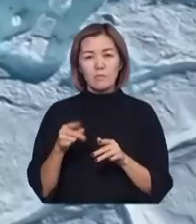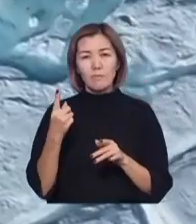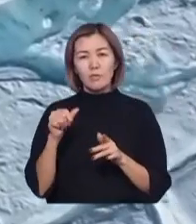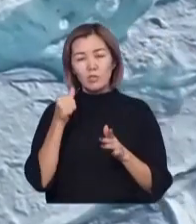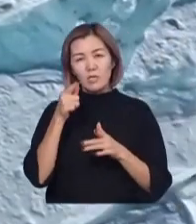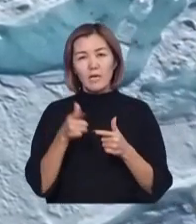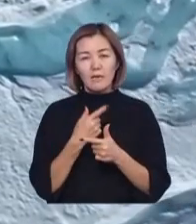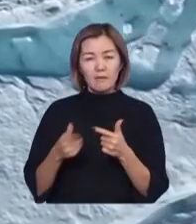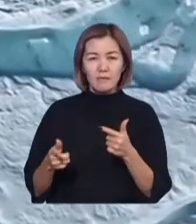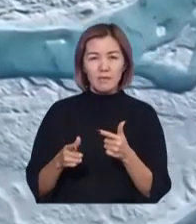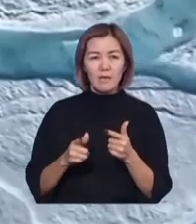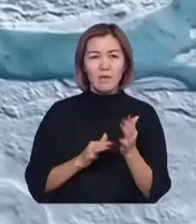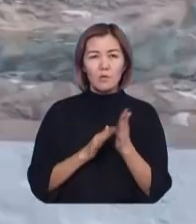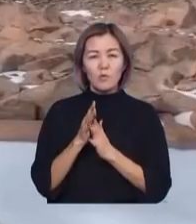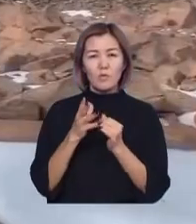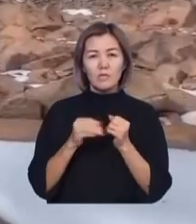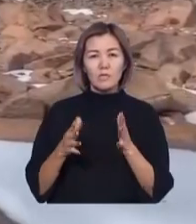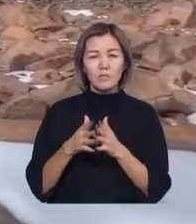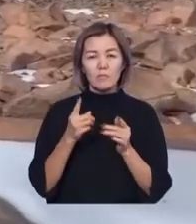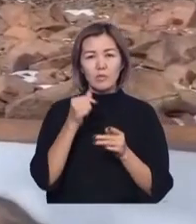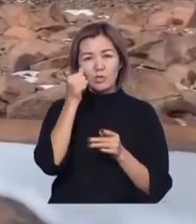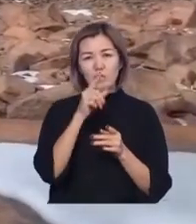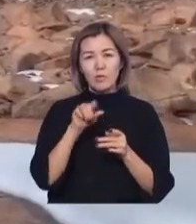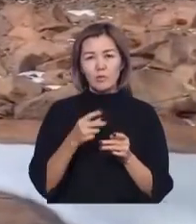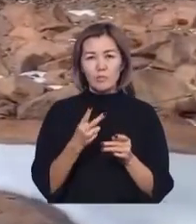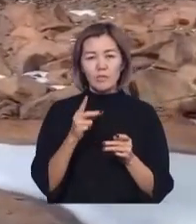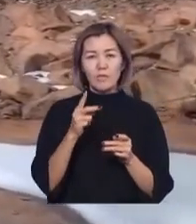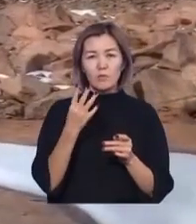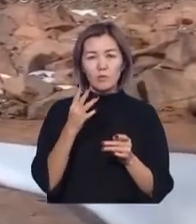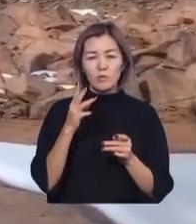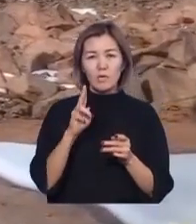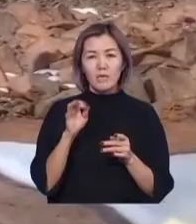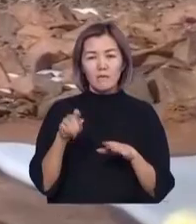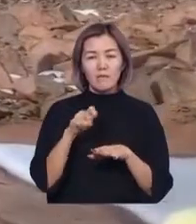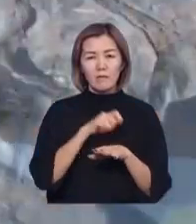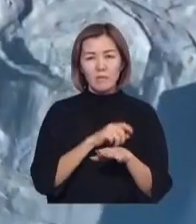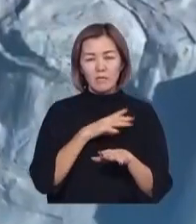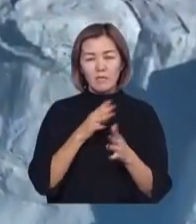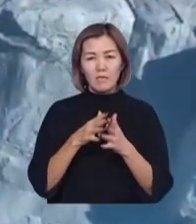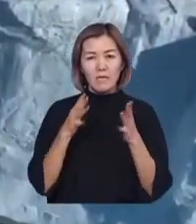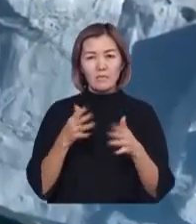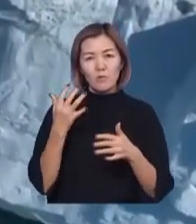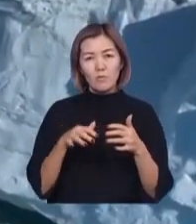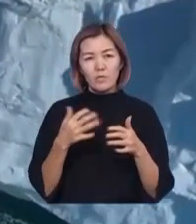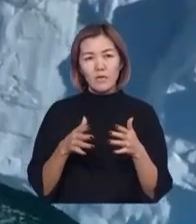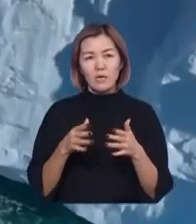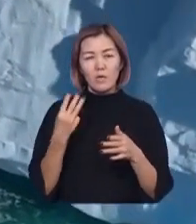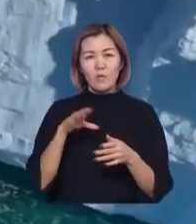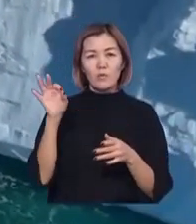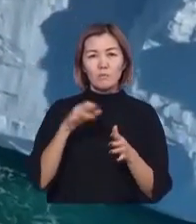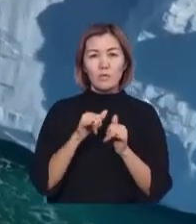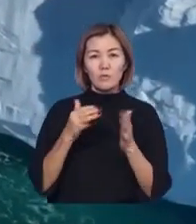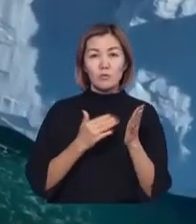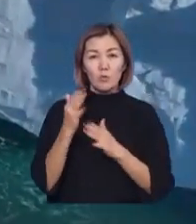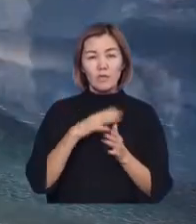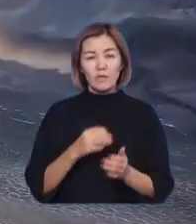2021 жылға дейін көгалдандыру алаңының өсуі жылына 0,4 шаршы километрден асты. Бұл орташа көрсеткіштен 30%-ға